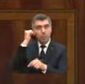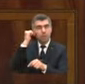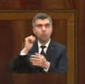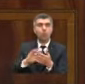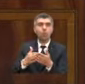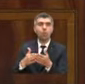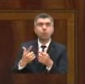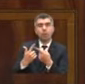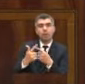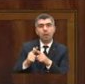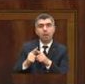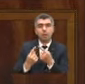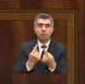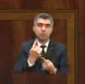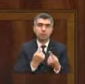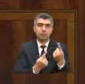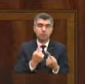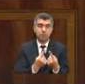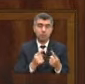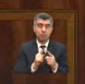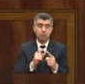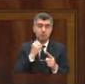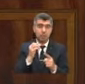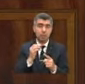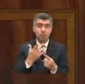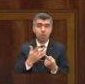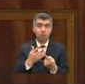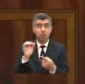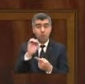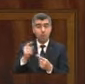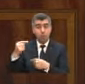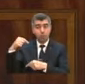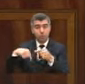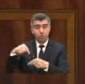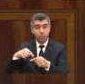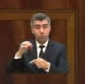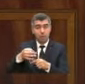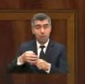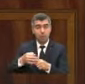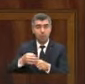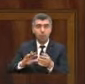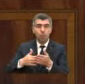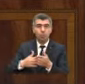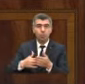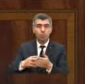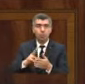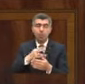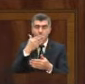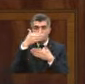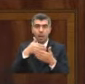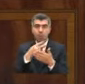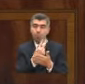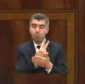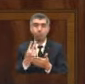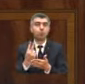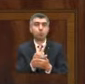الخصاص الحاصل، على اعتبار أن الاعتماد على العنصر الأجنبي ينبغي أن يكون هدفا مرحليا وليس ذا بعد استراتيجي. ما